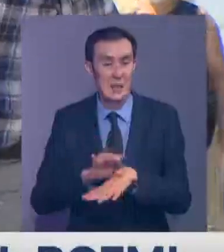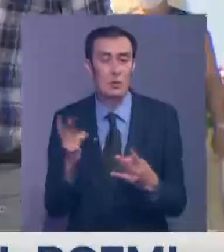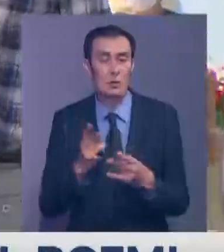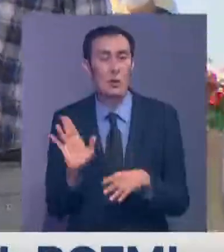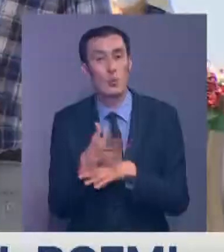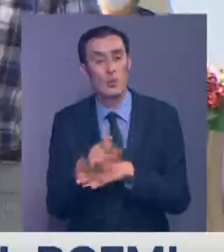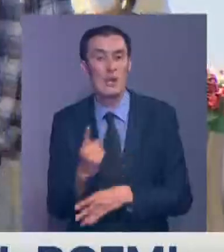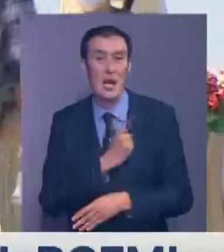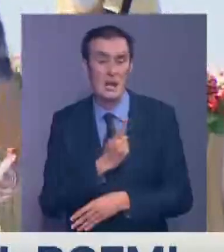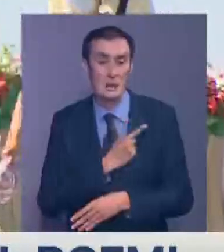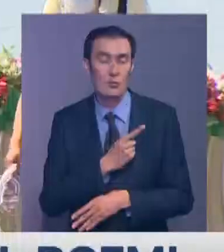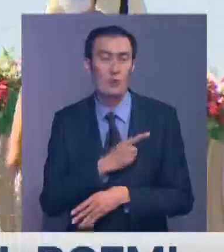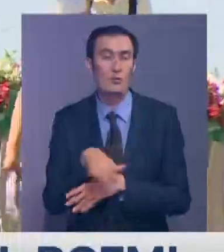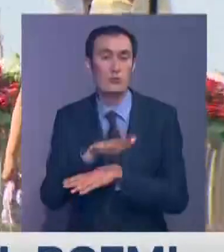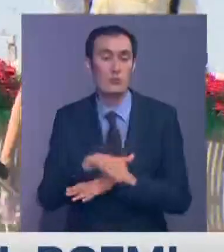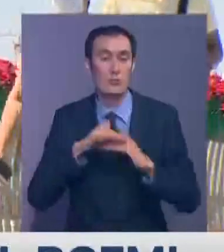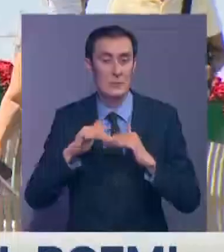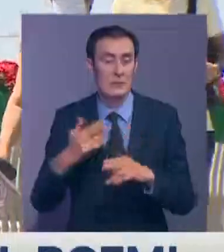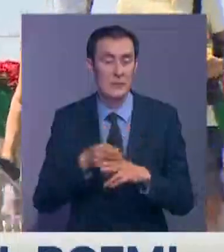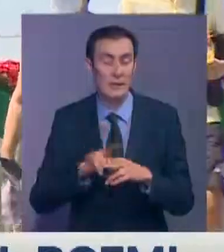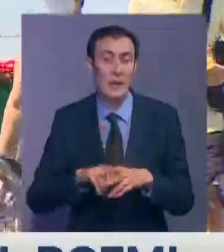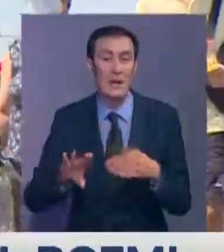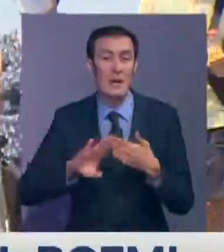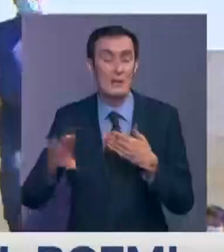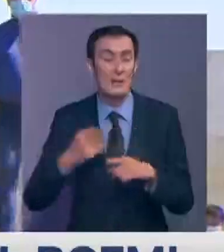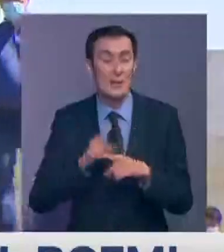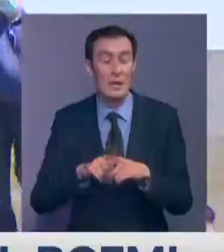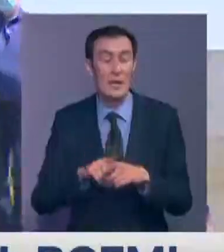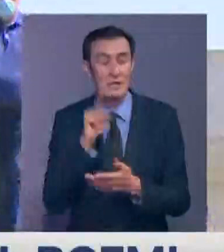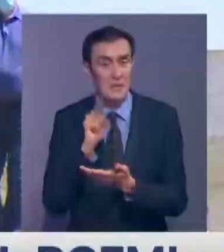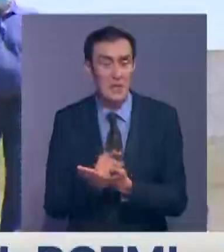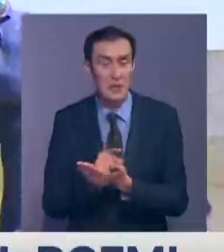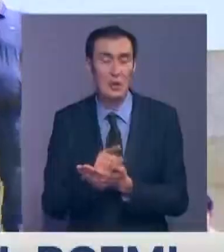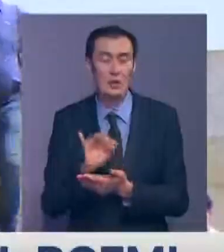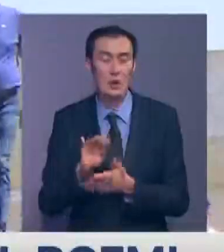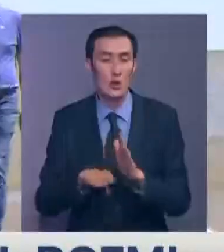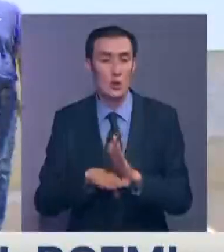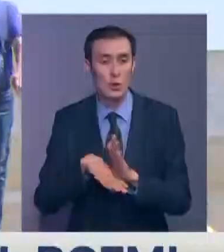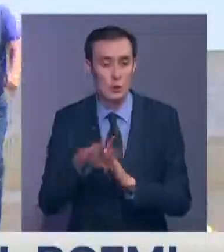одному и в безлюдном месте. Социальная дистанция – не пустой звук, поэтому ей лучше